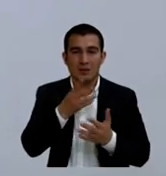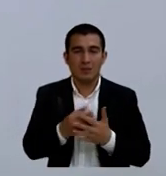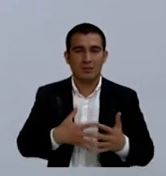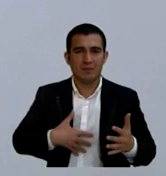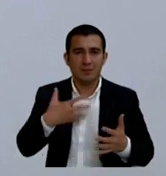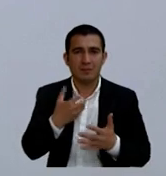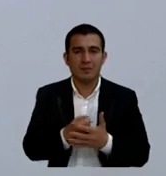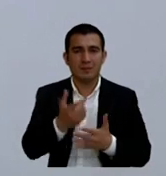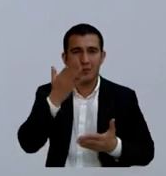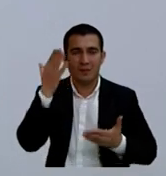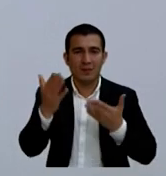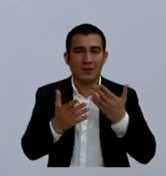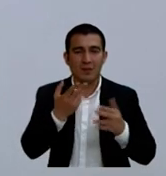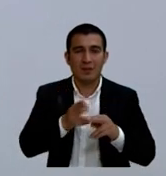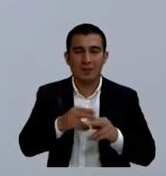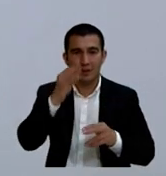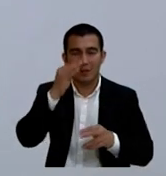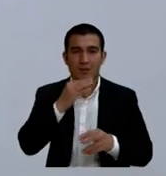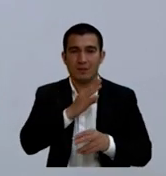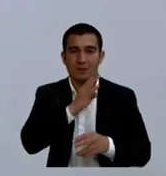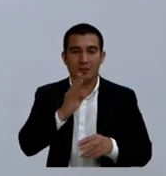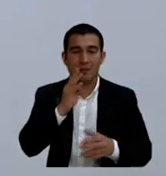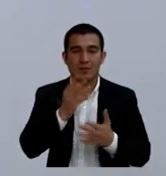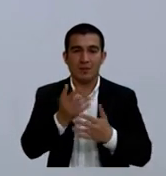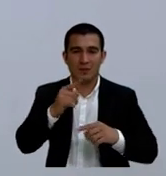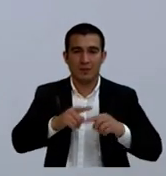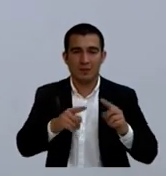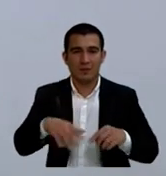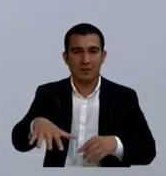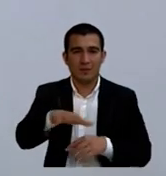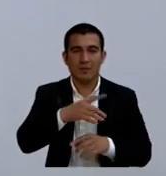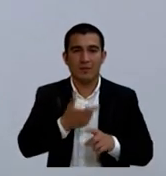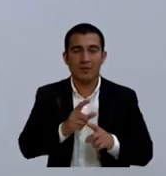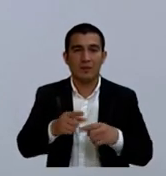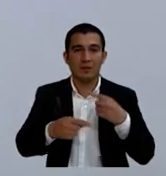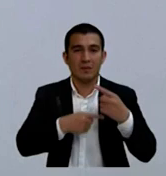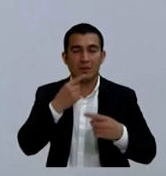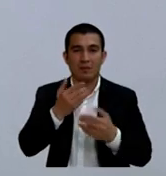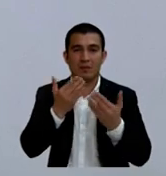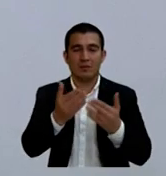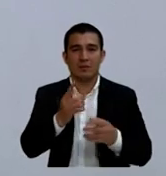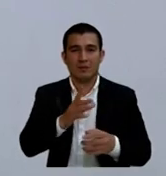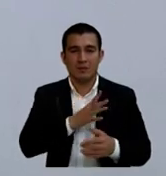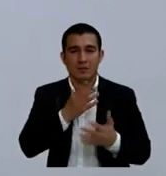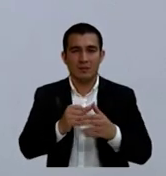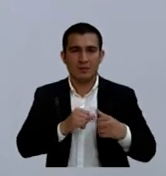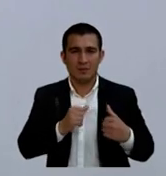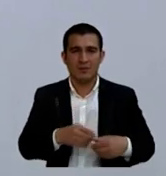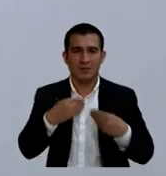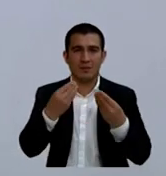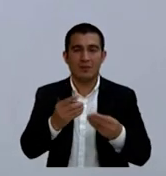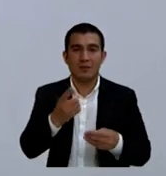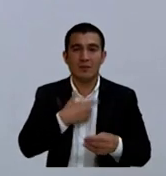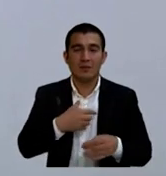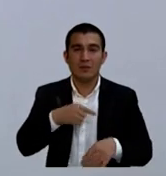to'yib, ota-onang, farzanding qadar. Desinlarki, sen ko'ngil qo'yib, so'ng o'zing